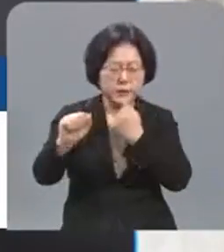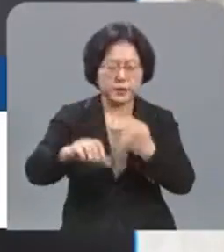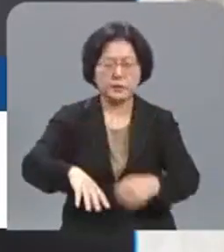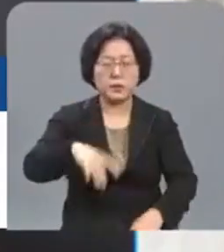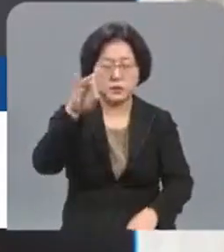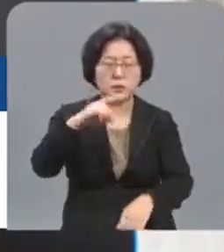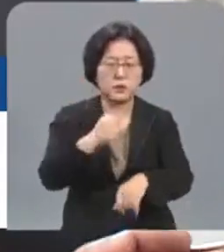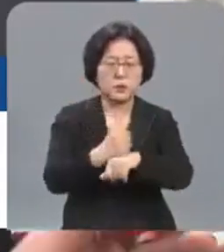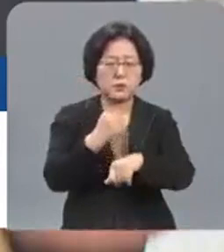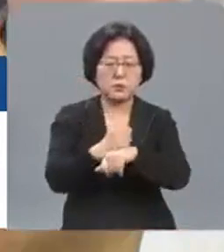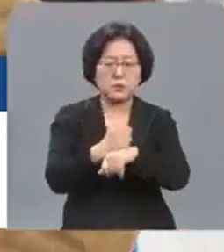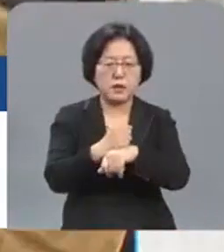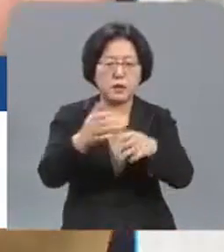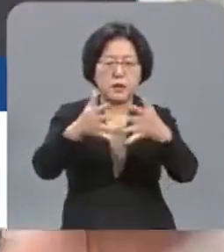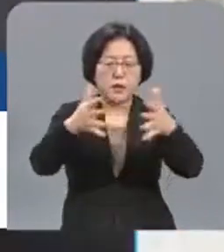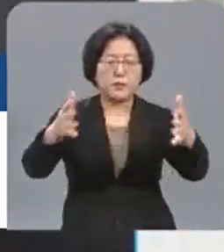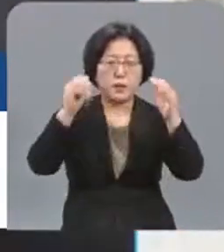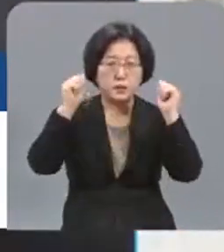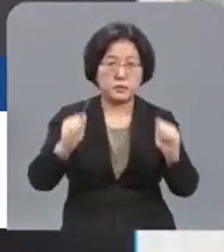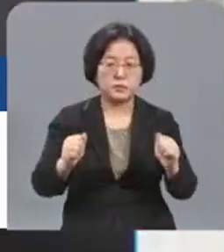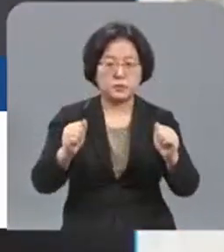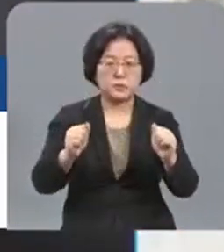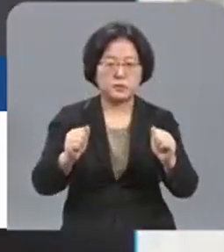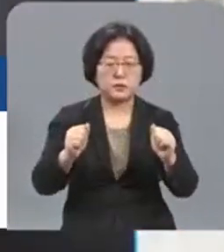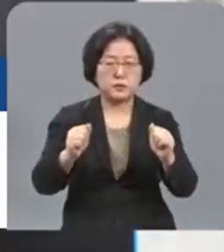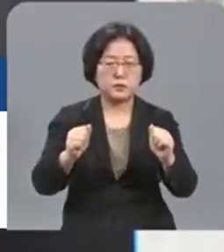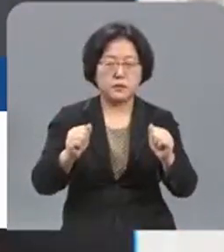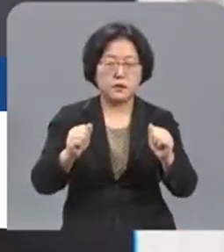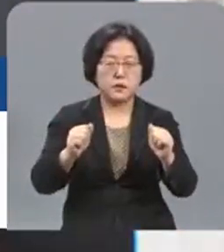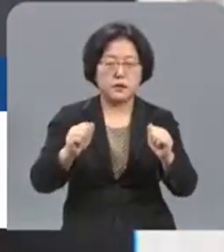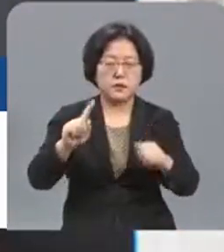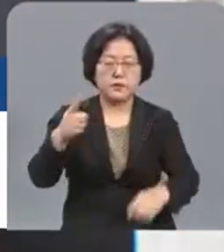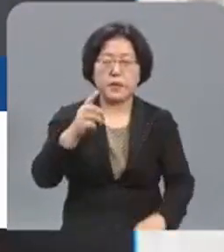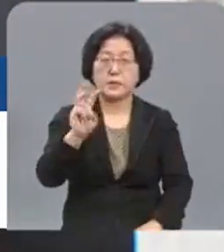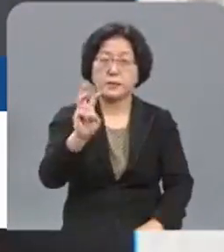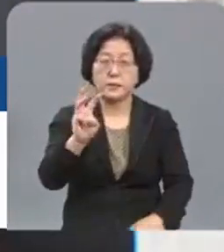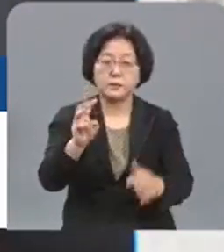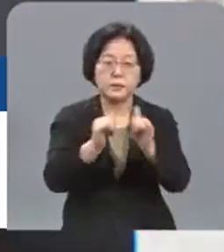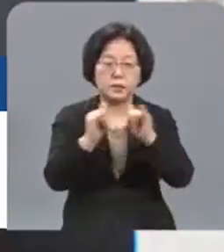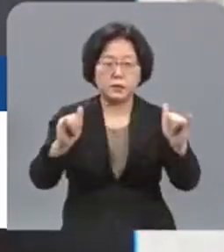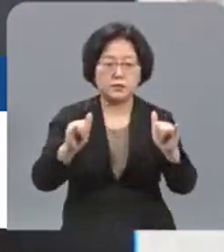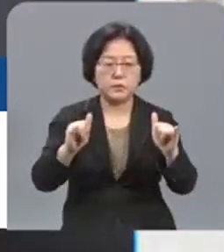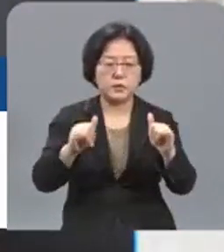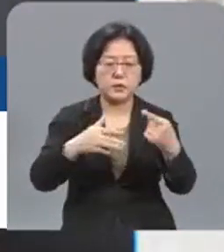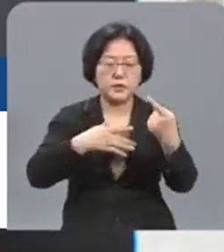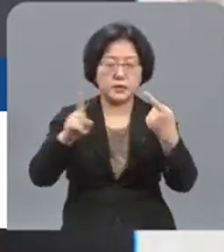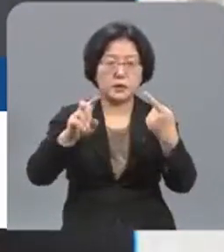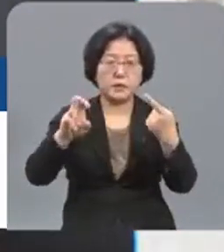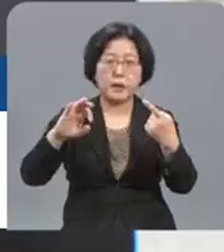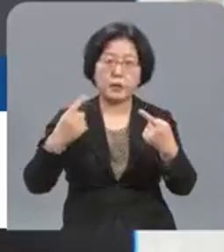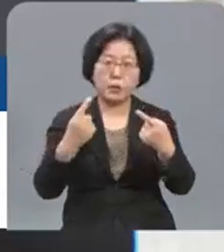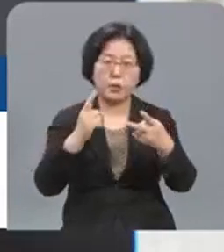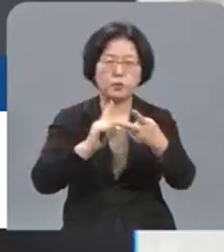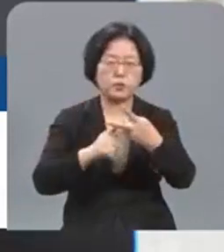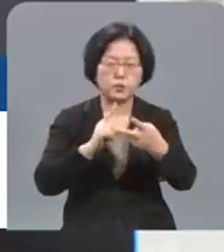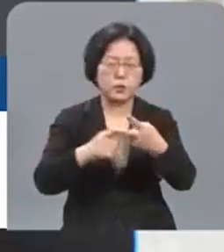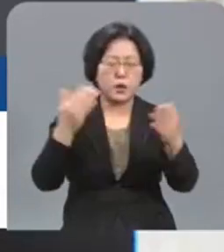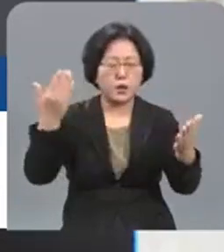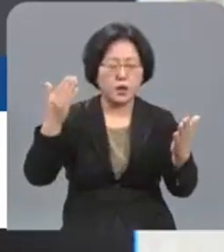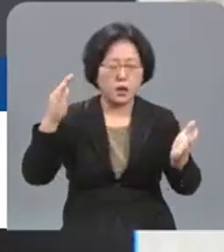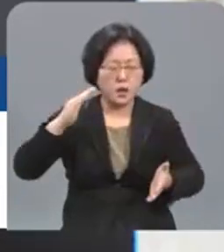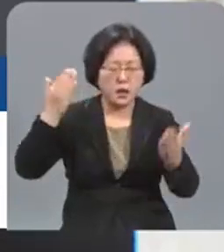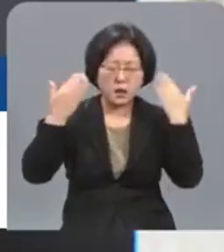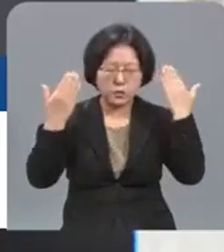해서 아파트에 거주 중인 그 주민 130명을 1차 그 마을호 초등학교로 해서